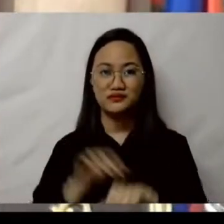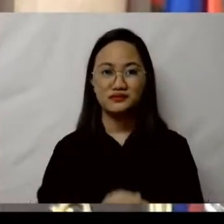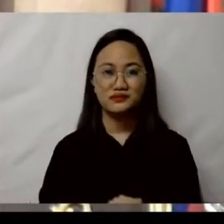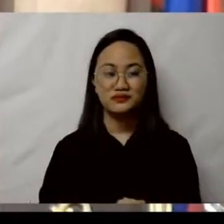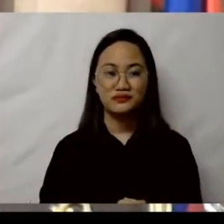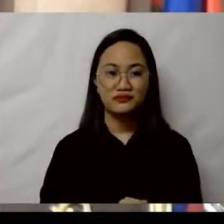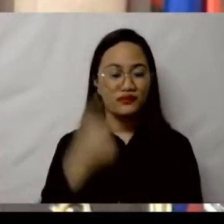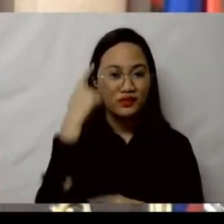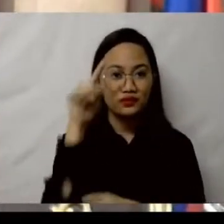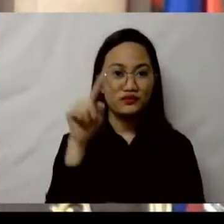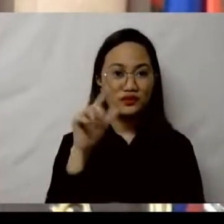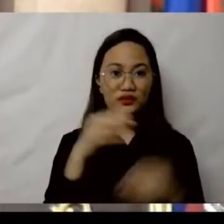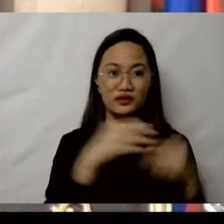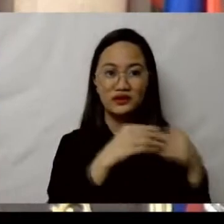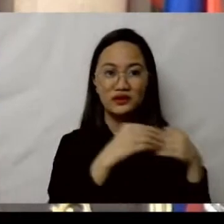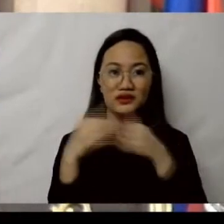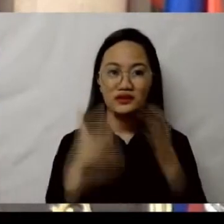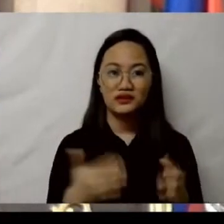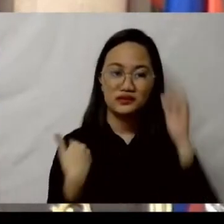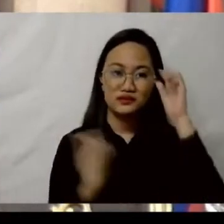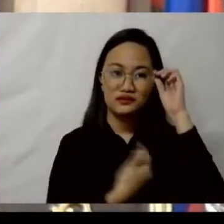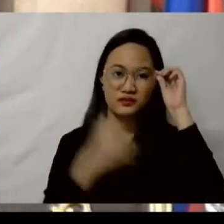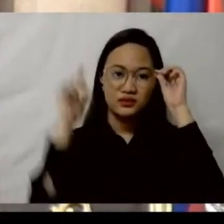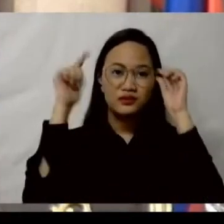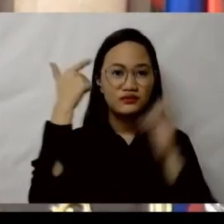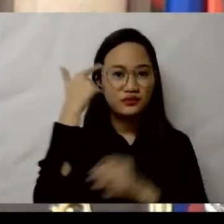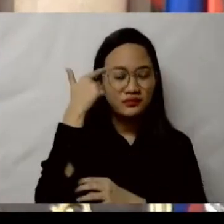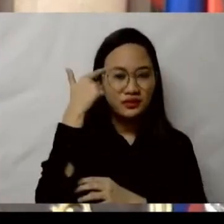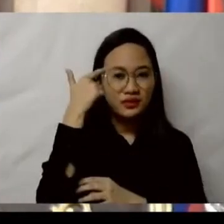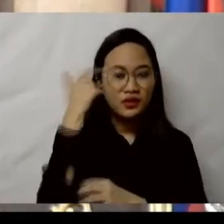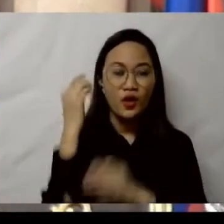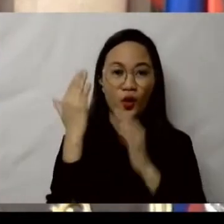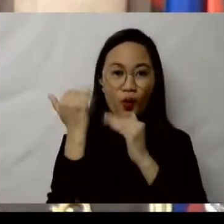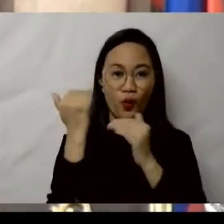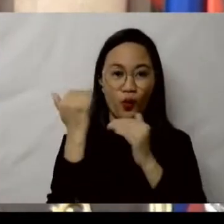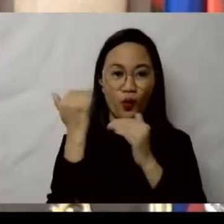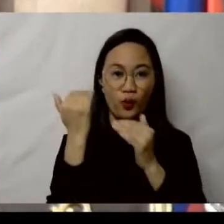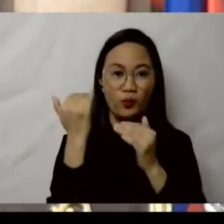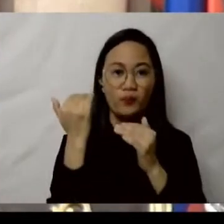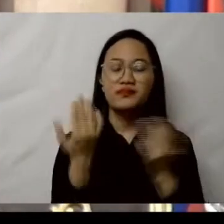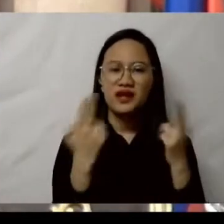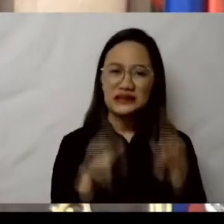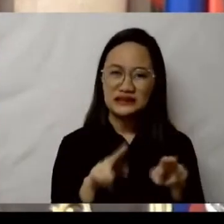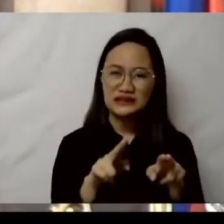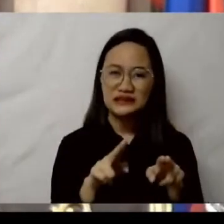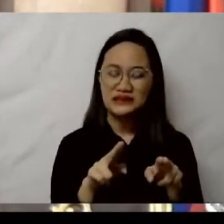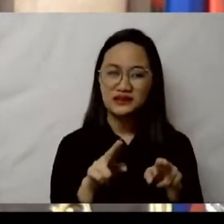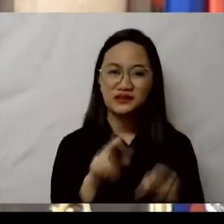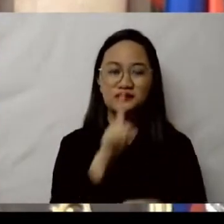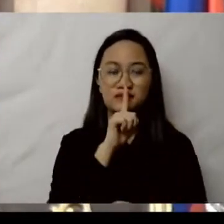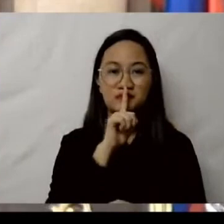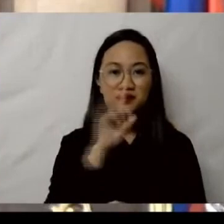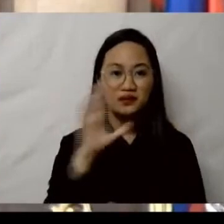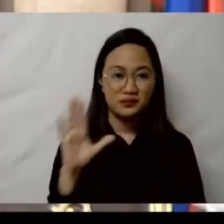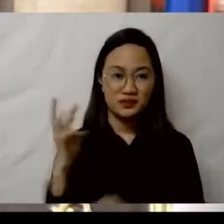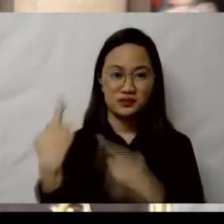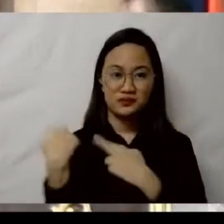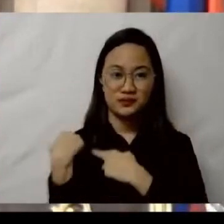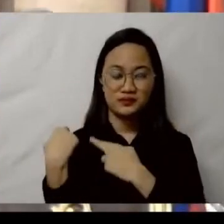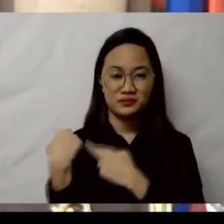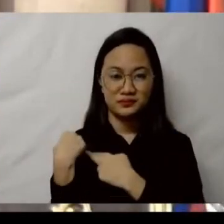pinuno ng aming pamahalaan, matupad nawa nila ang kanilang sinumpaang tungkulin, maging daan nawa